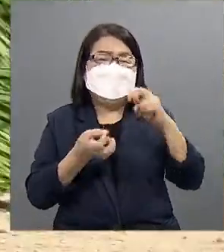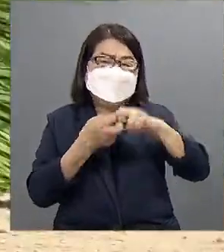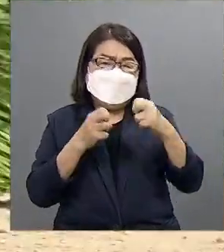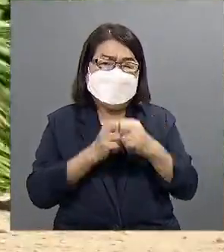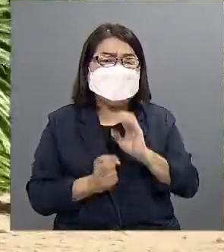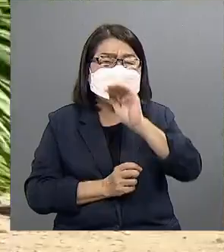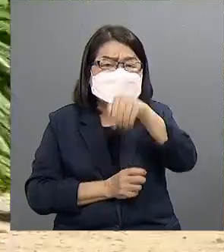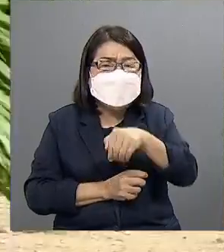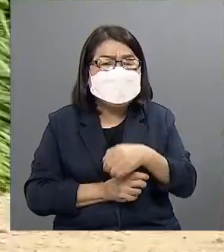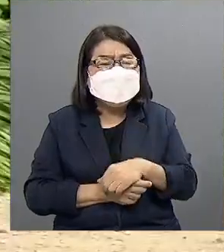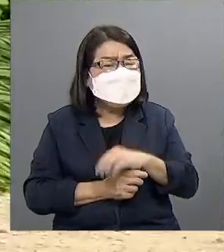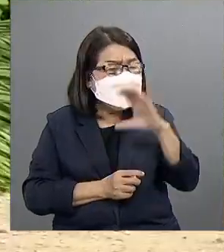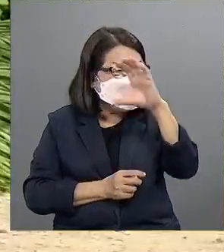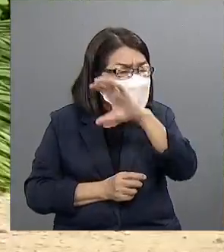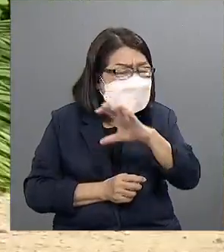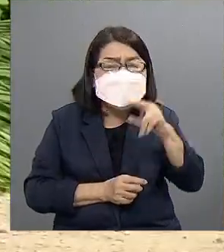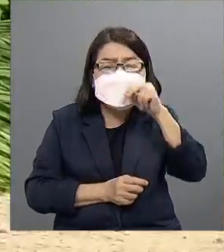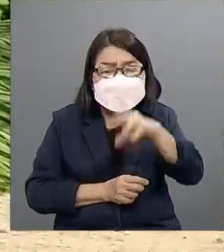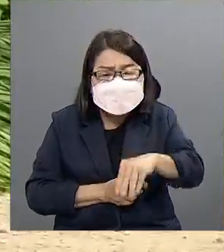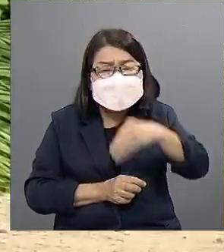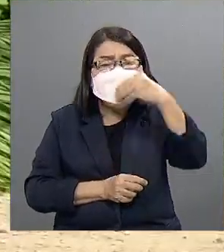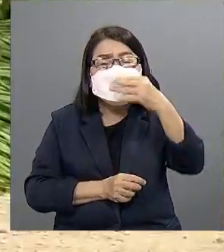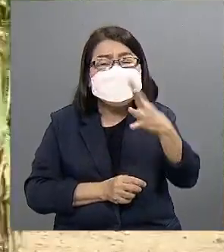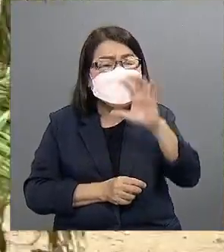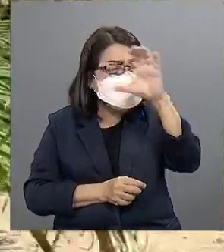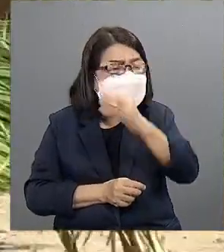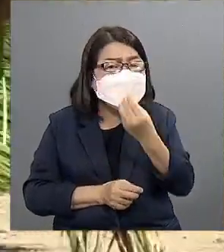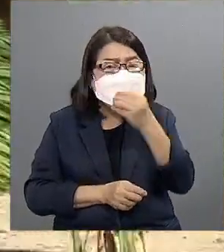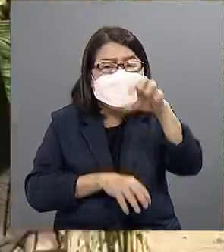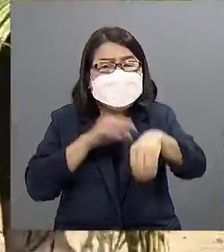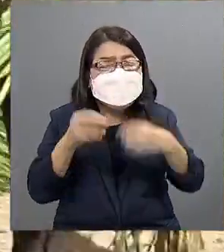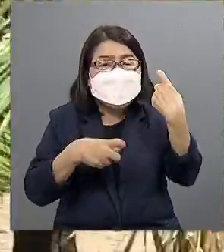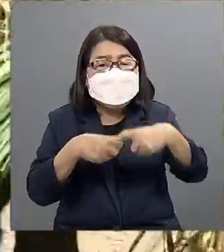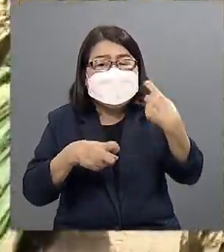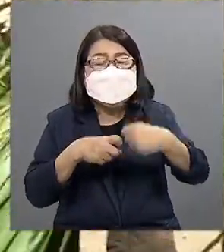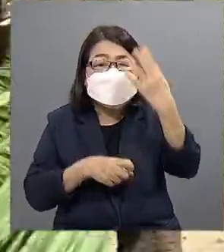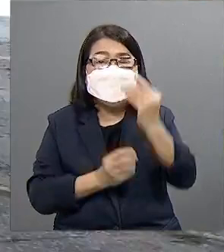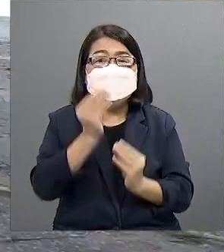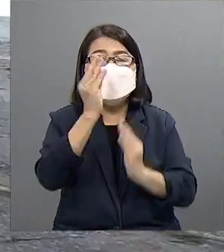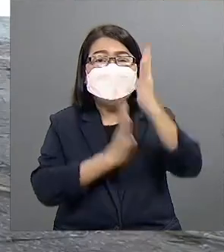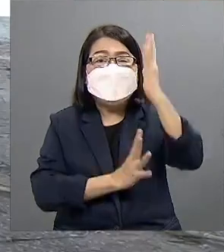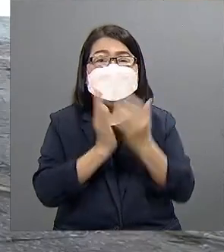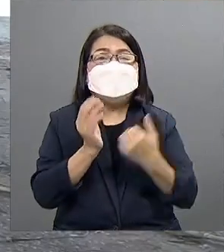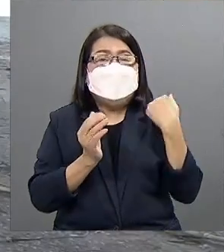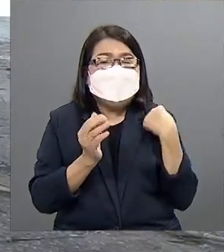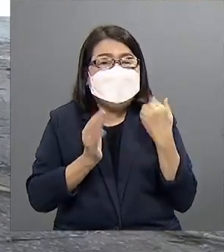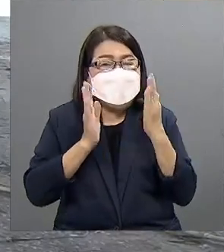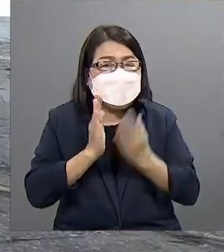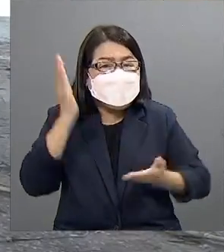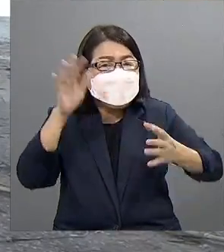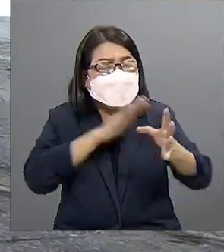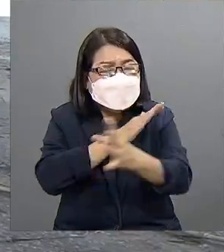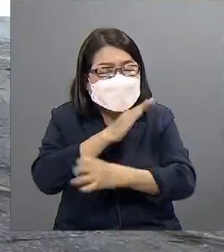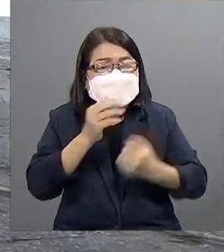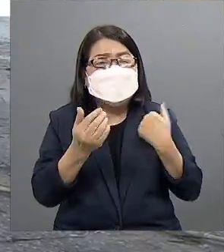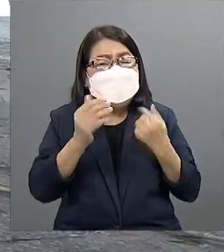ำเนื่องจากป่าซึ่งเป็นแหล่งอาศัยของช้างถูกบุกรุกเพื่อเป็นที่ทำกินตลอดจนการก่อสร้างโครงการพื้นฐานต่